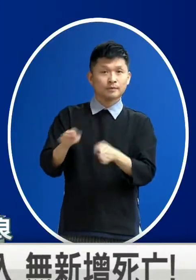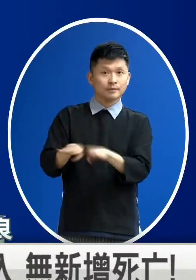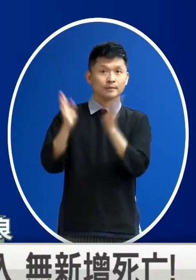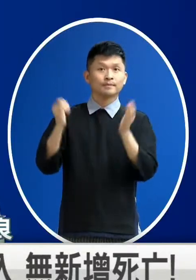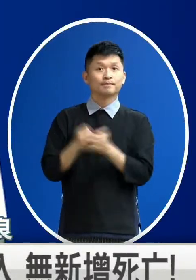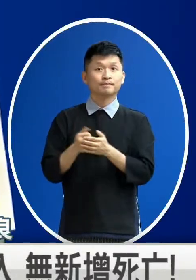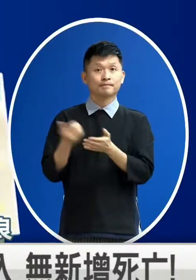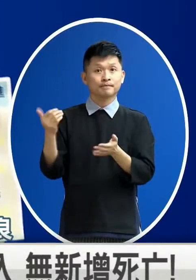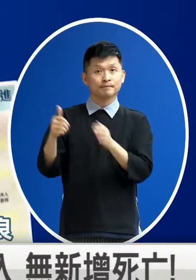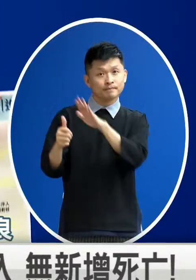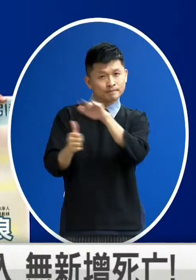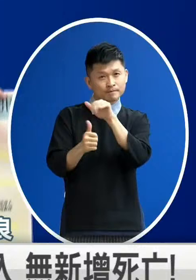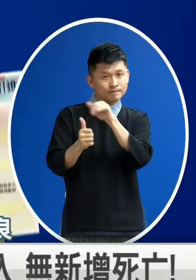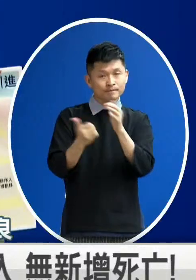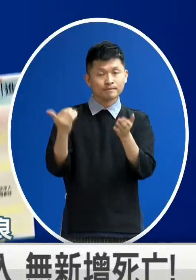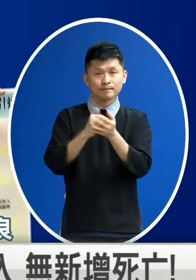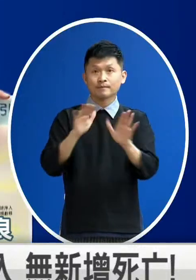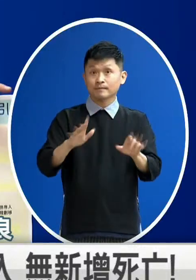今年的